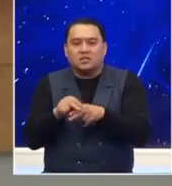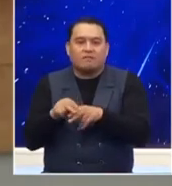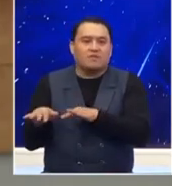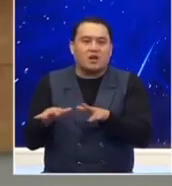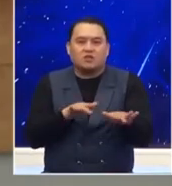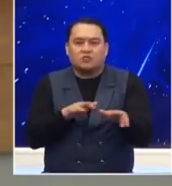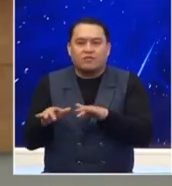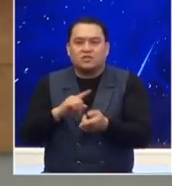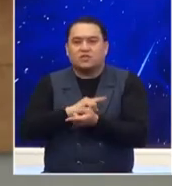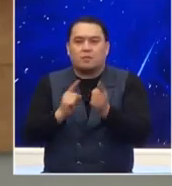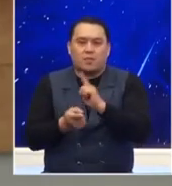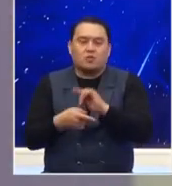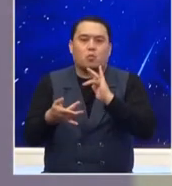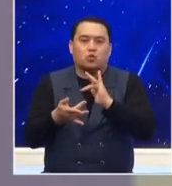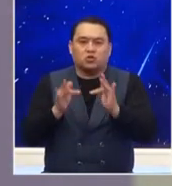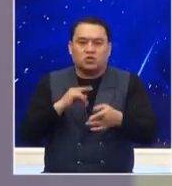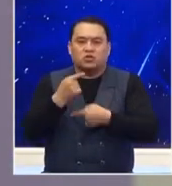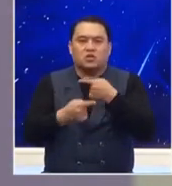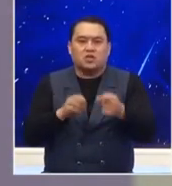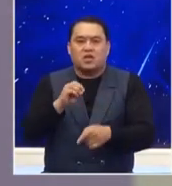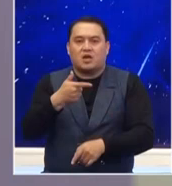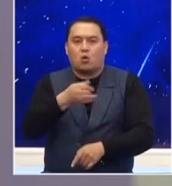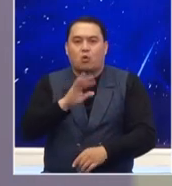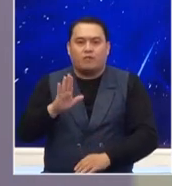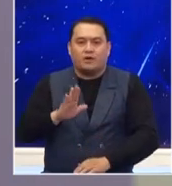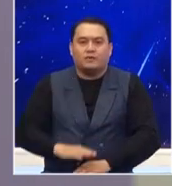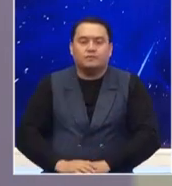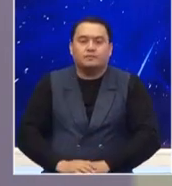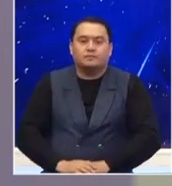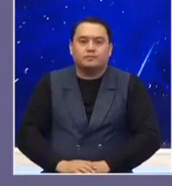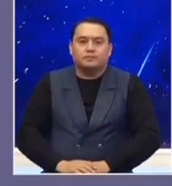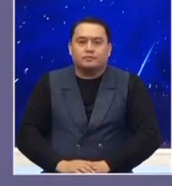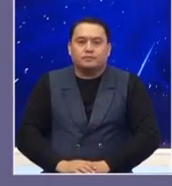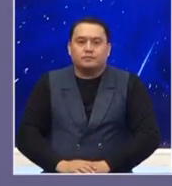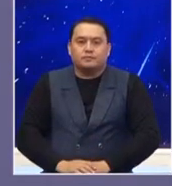смены поликлиники можно и онлайн, через электронный портал ЕГОВ.